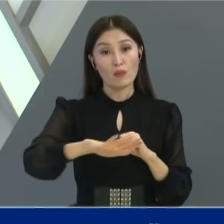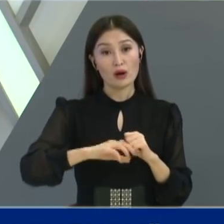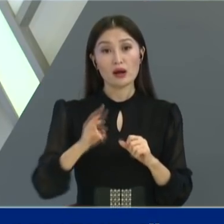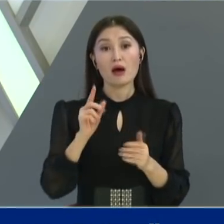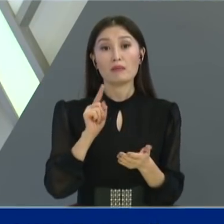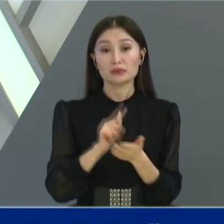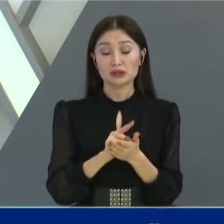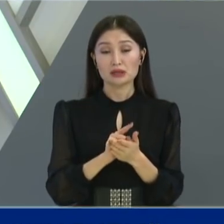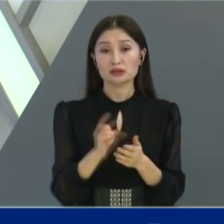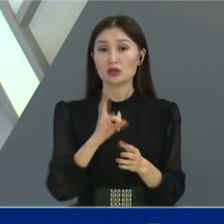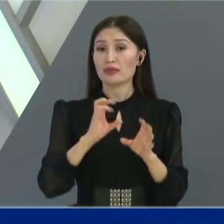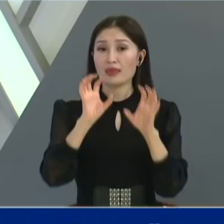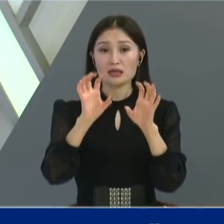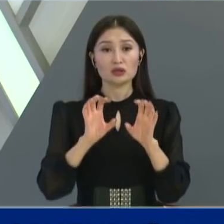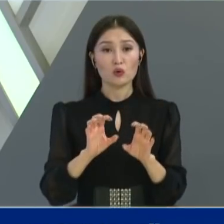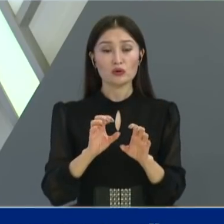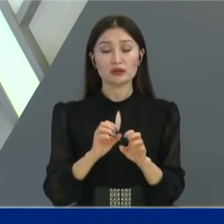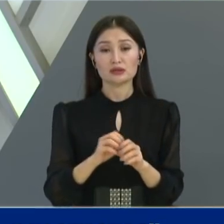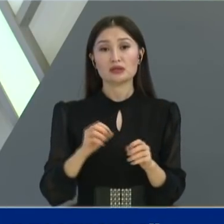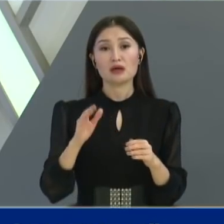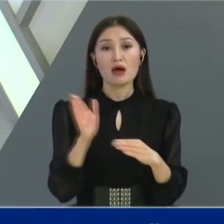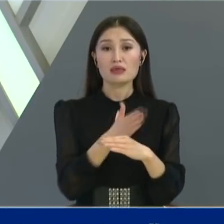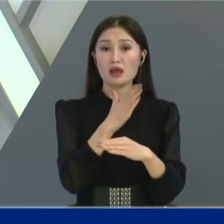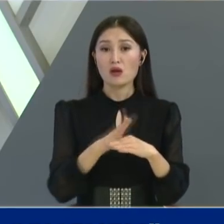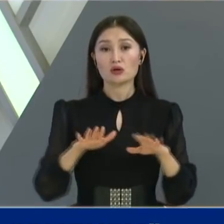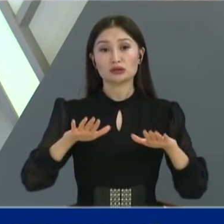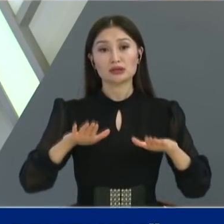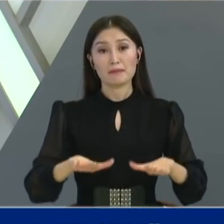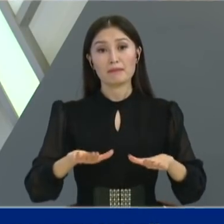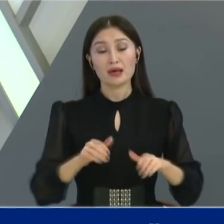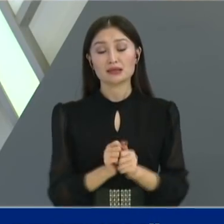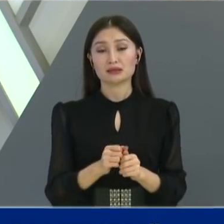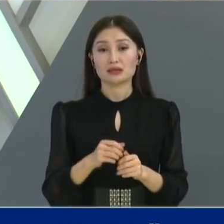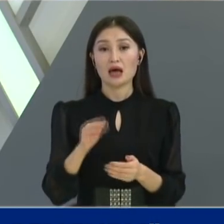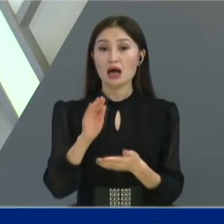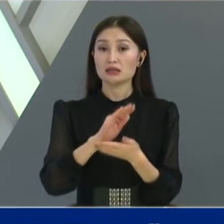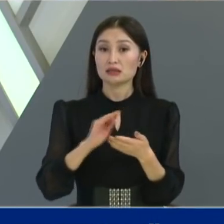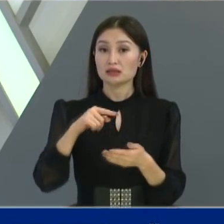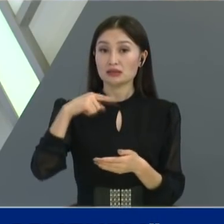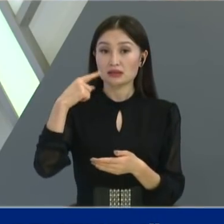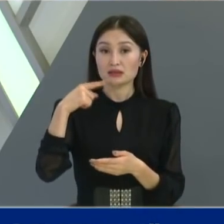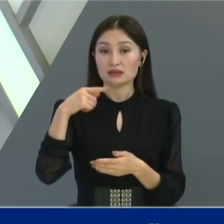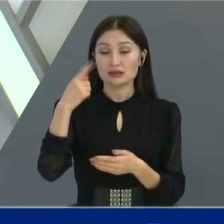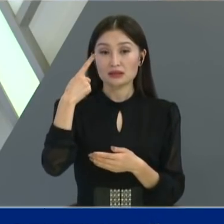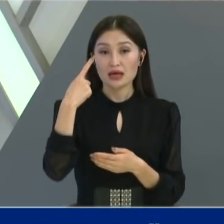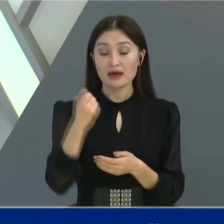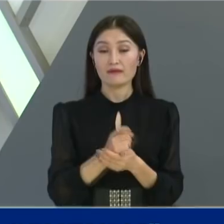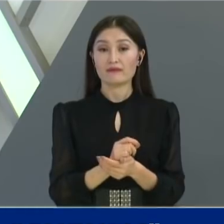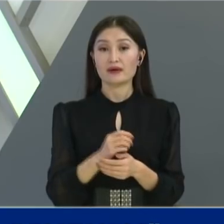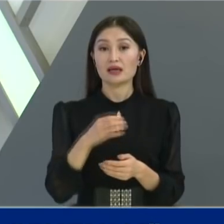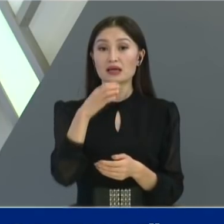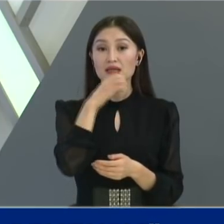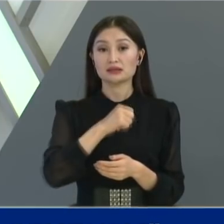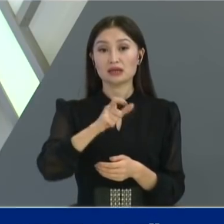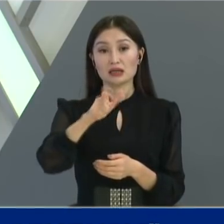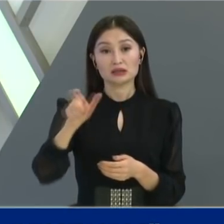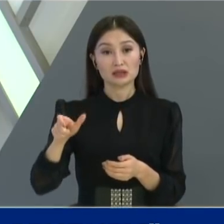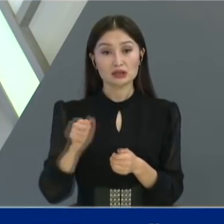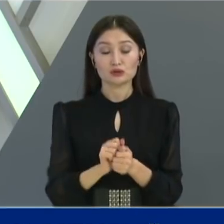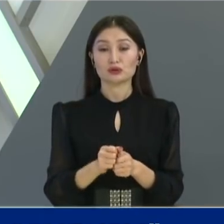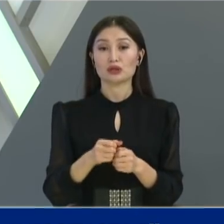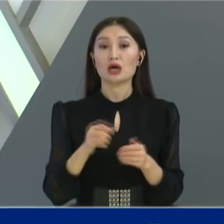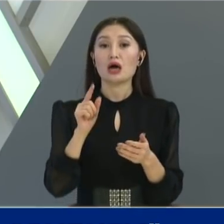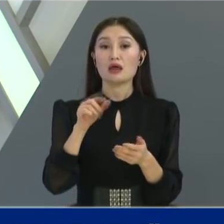держаться подальше от незаконных действий и дележки портфелей», заявили старейшины. «Во имя будущего и стабильности нашей страны народ